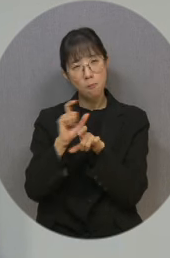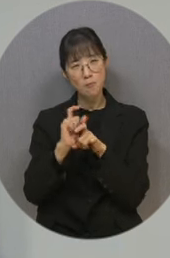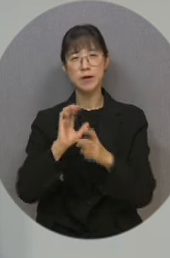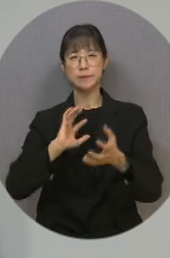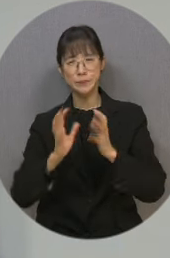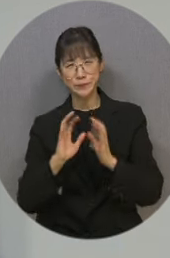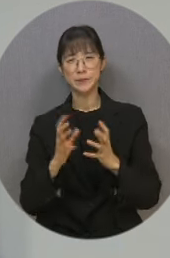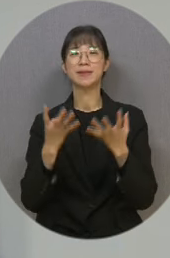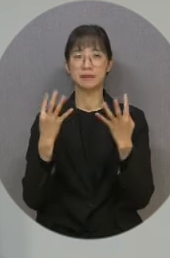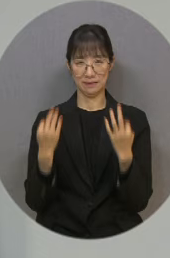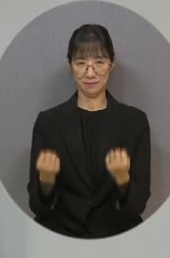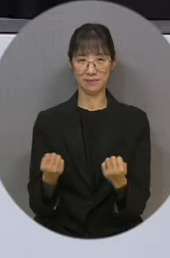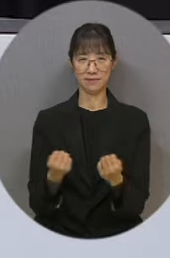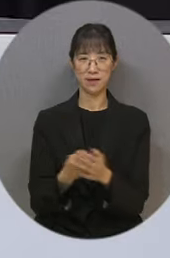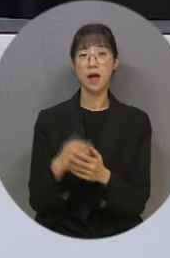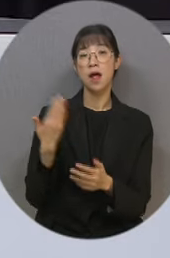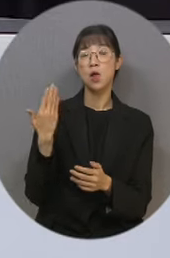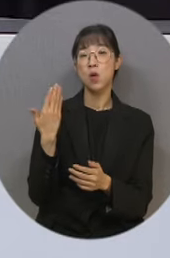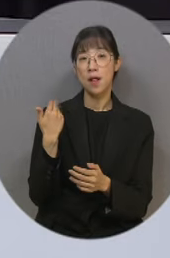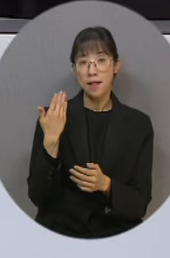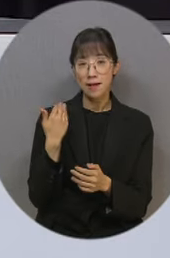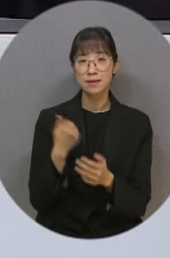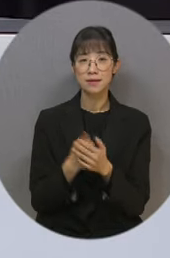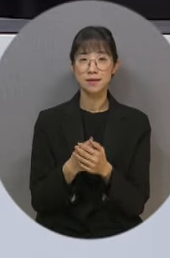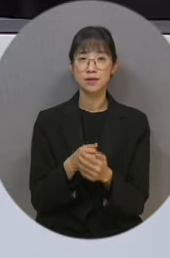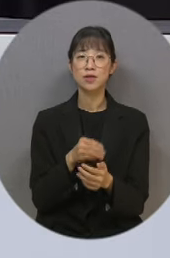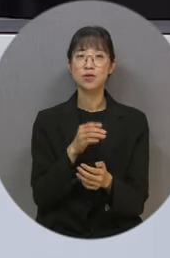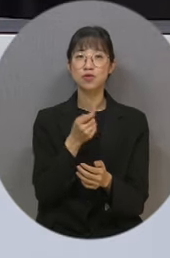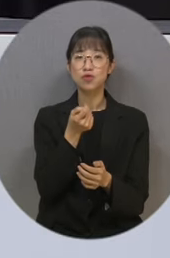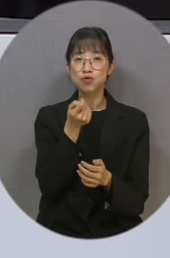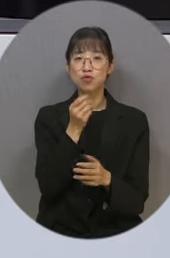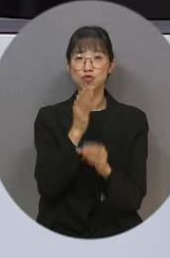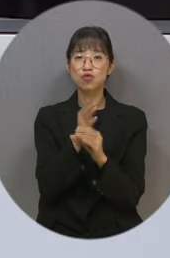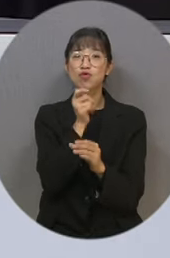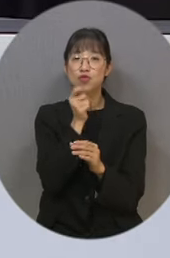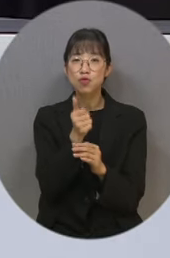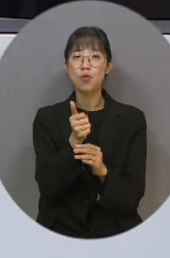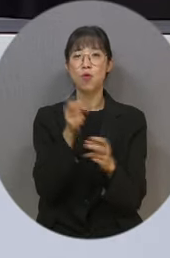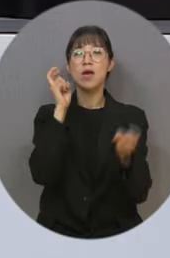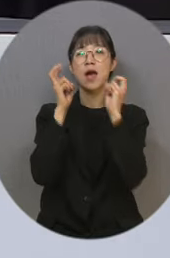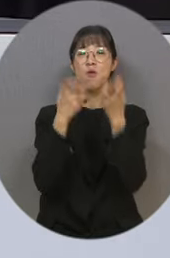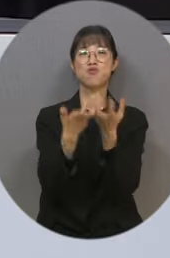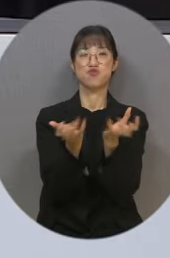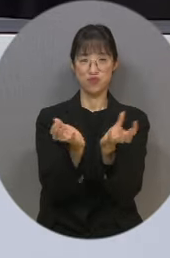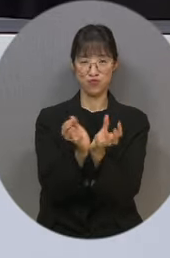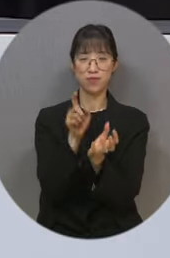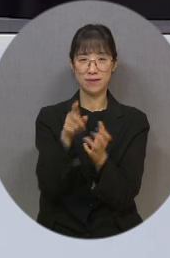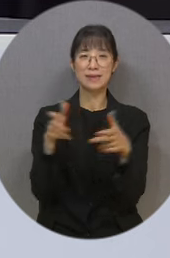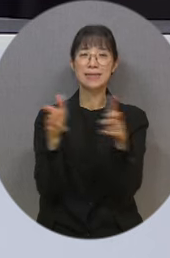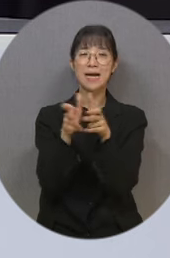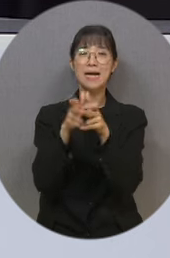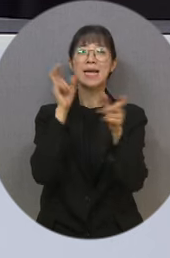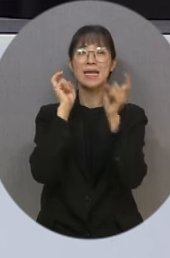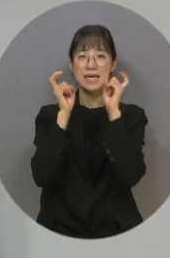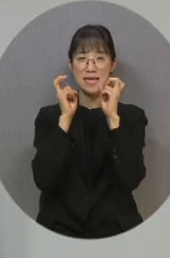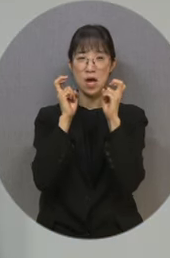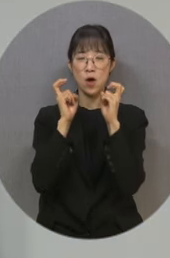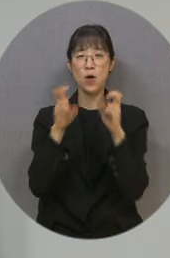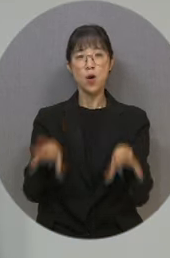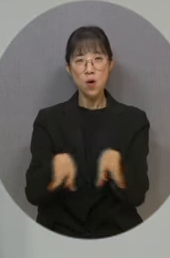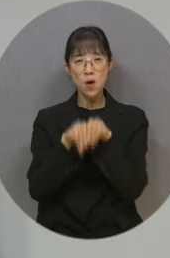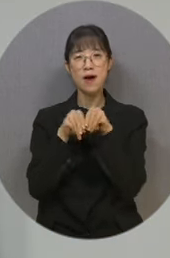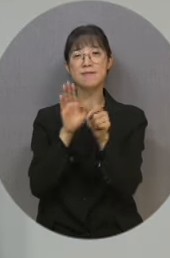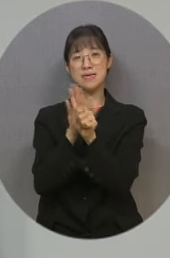협의를 많이 하고 있습니다 최근 들어서는 이제 중서 벤처 기업 부라고 있습니다 거기에 장애인 기업 종합지원 센터가